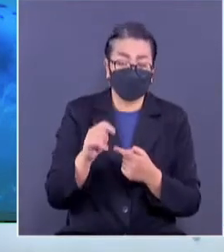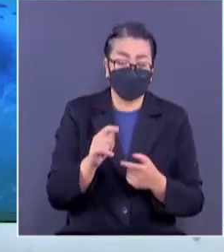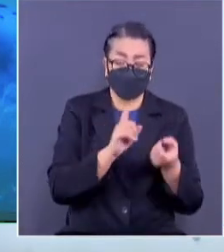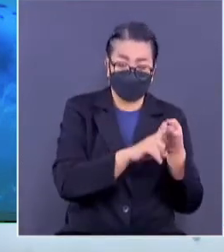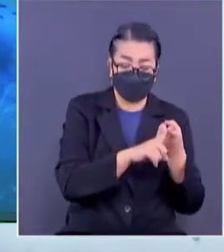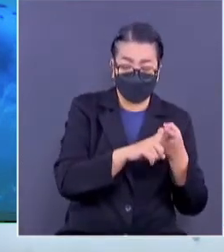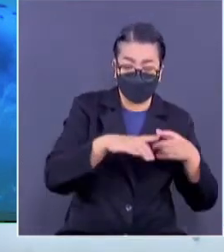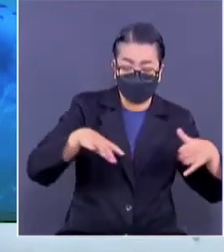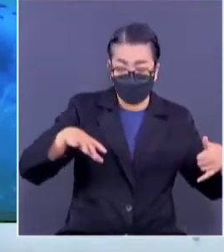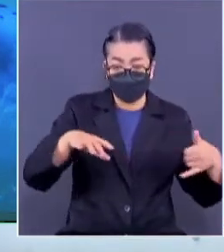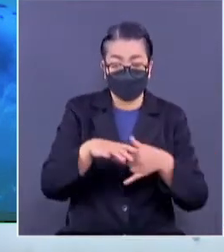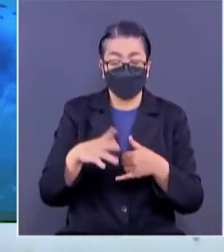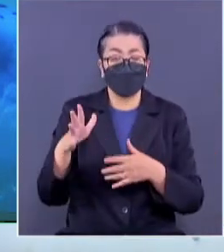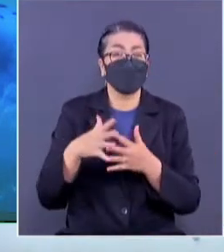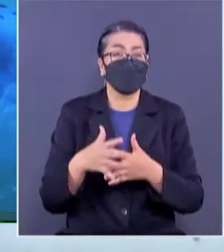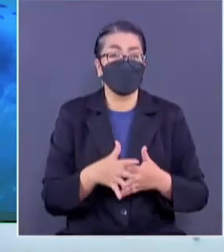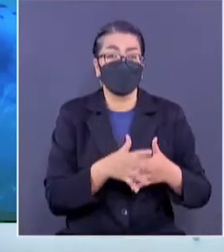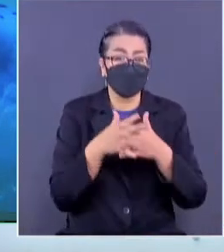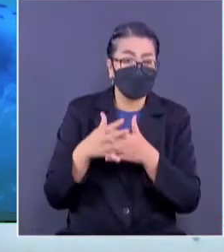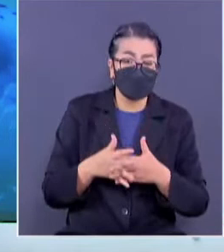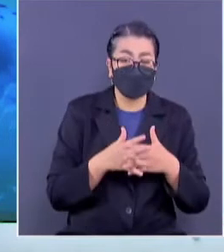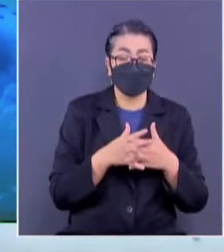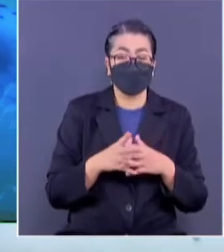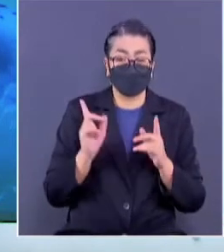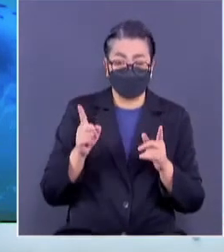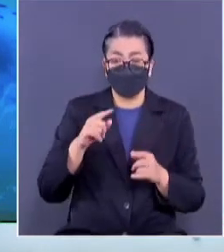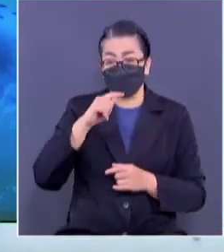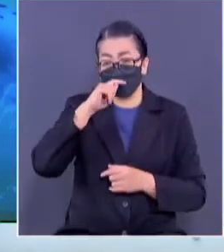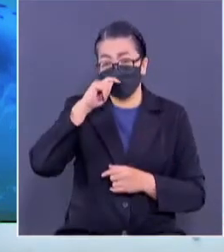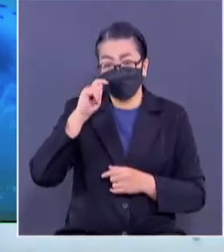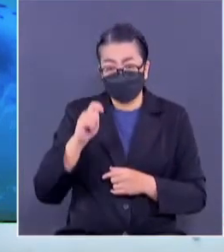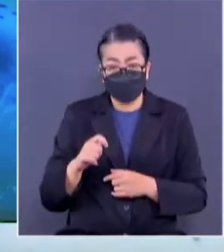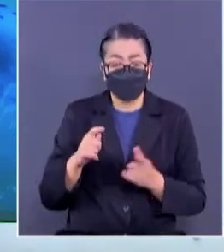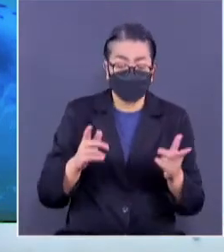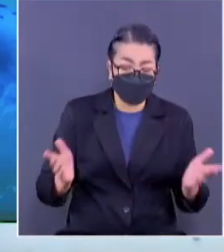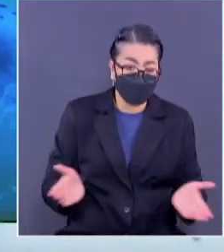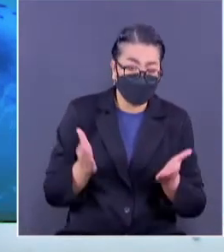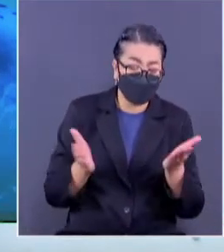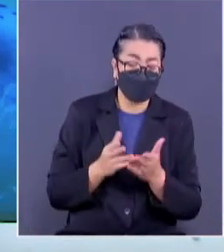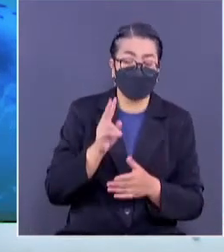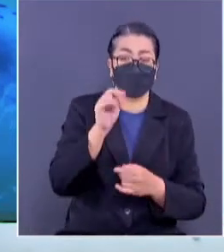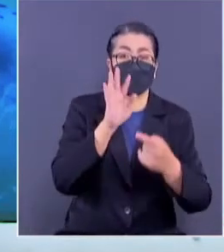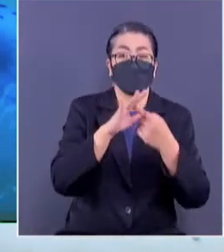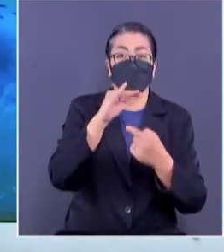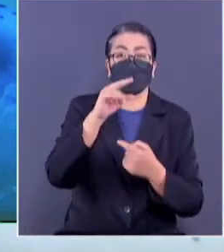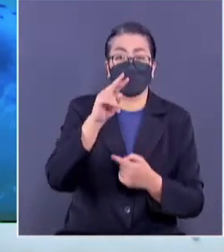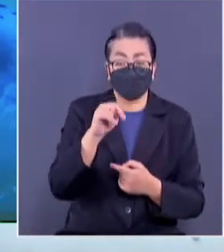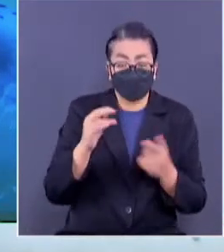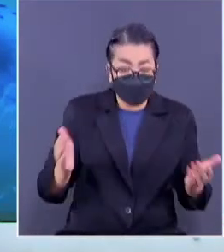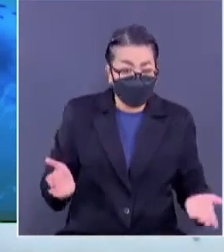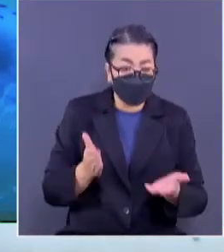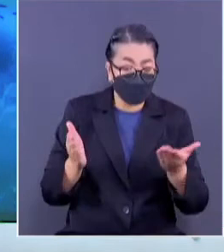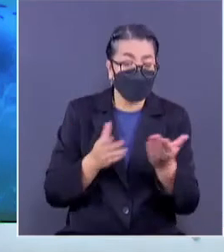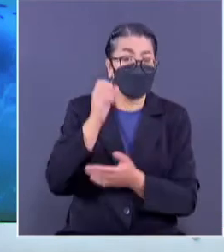คำถามคือสหรัฐอเมริกาและยุโรปเนี่ยพยามสนับสนที่อยู่เคียงเข้านะโต้ใช่ไหมนี่มันก็เลยทำให้เกิดจุดชนวนแบบนี้หรือเปล่า